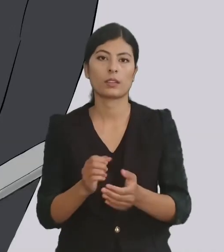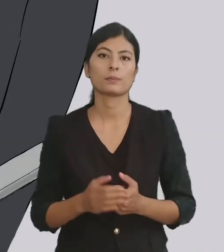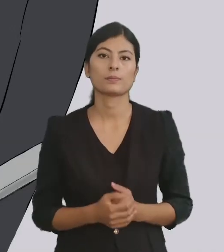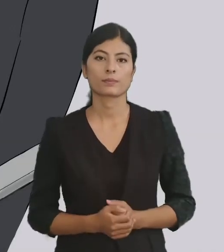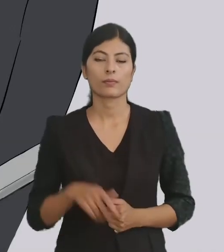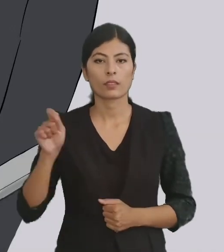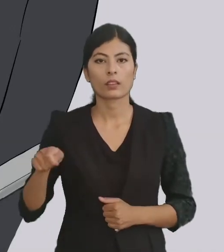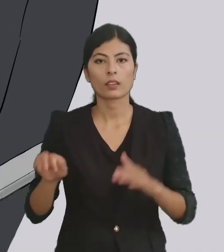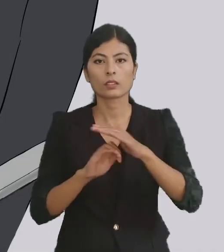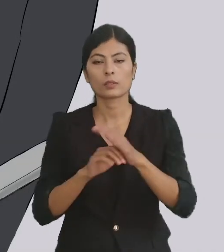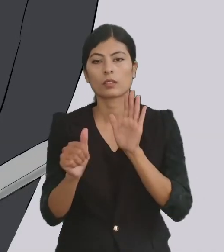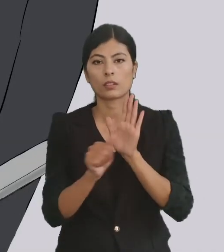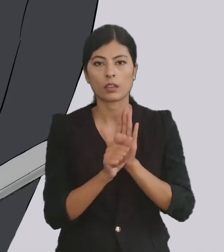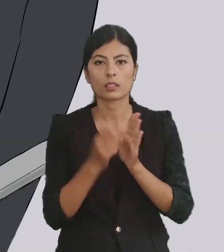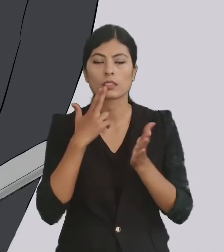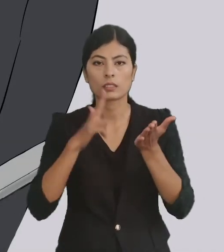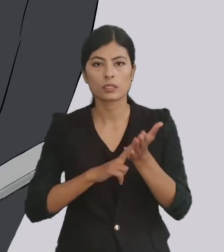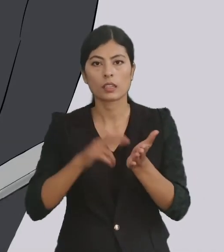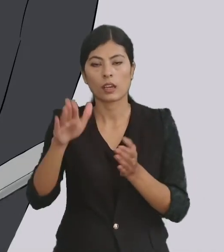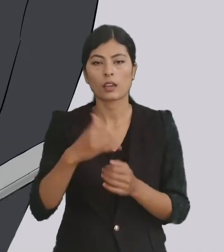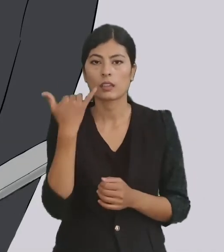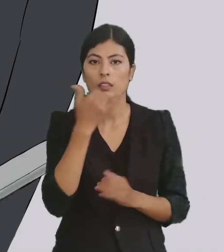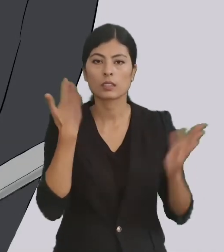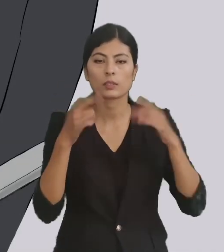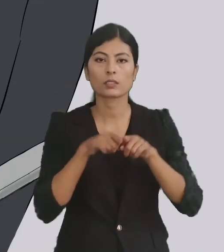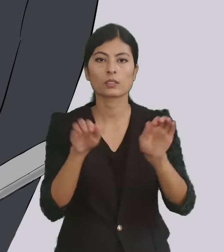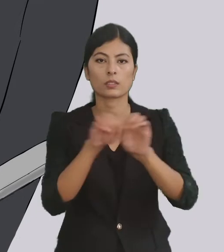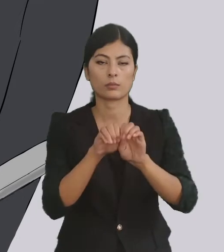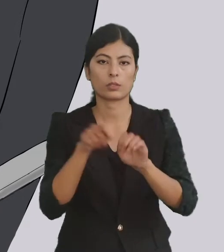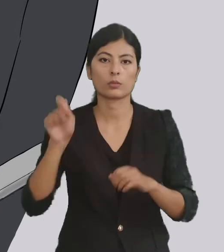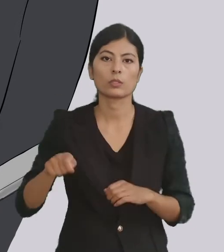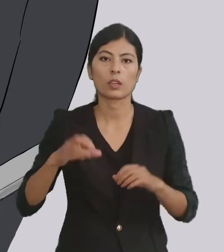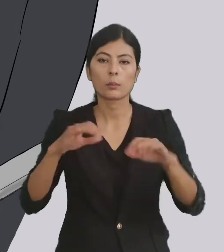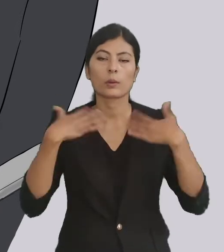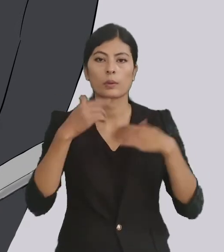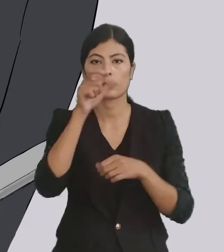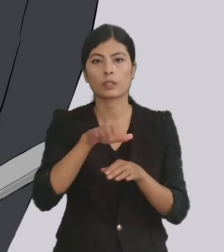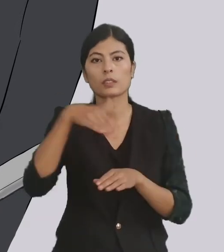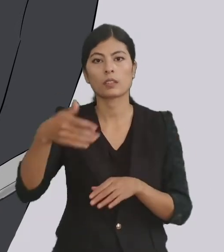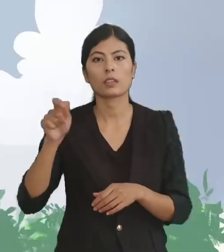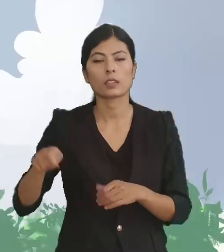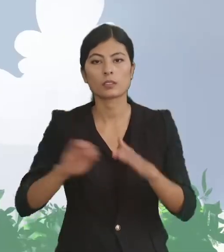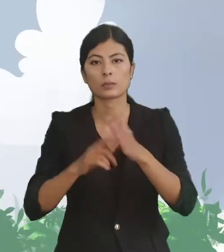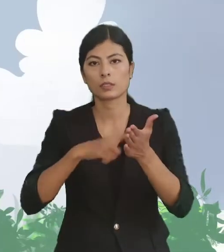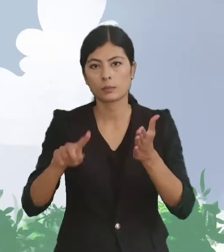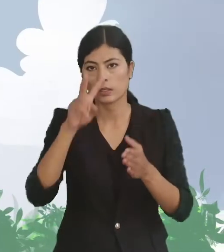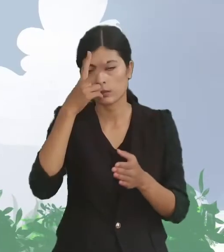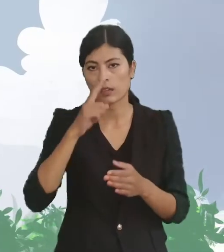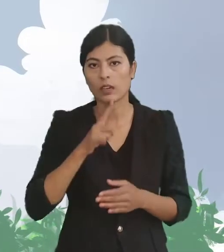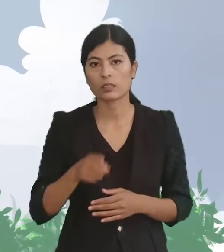न्यायिक समिति समक्ष निवेदन परेको लैङ्गिक हिंसा सम्बन्धित मुद्दाका प्रभावित मान्छेकन न्यायिक समितिको सिफारिस